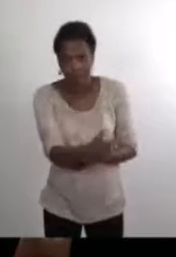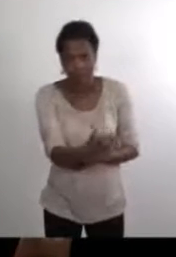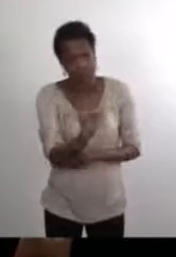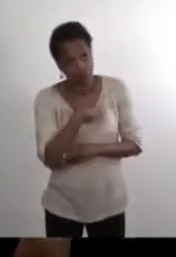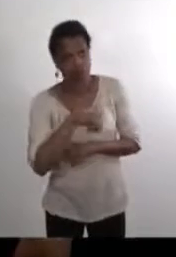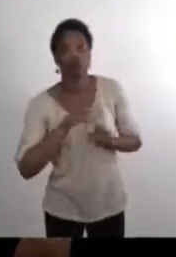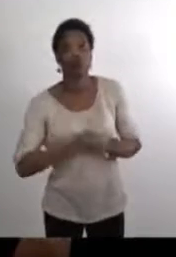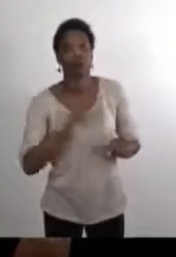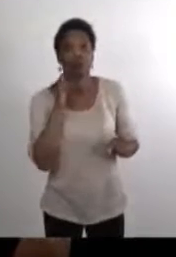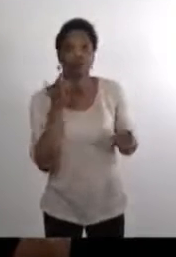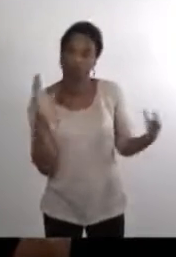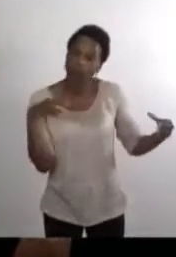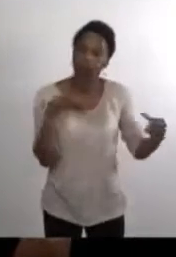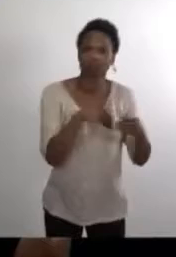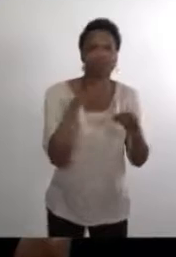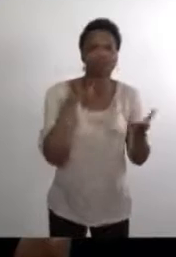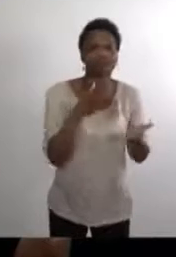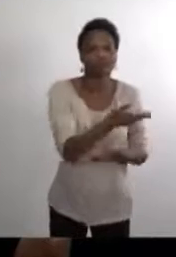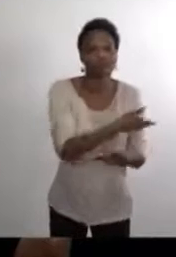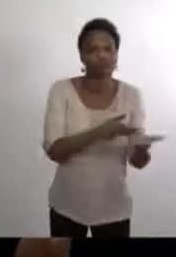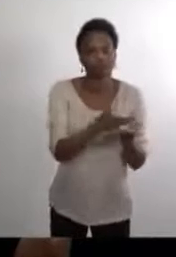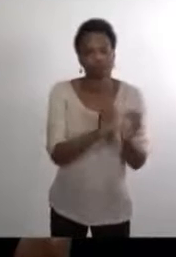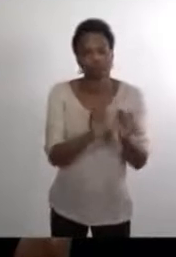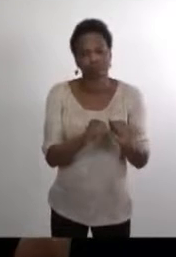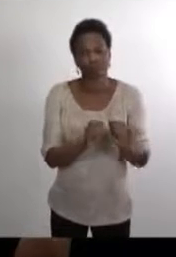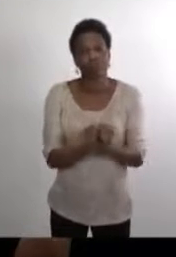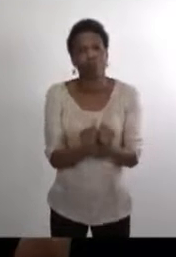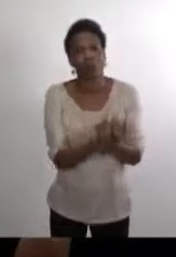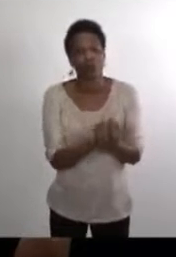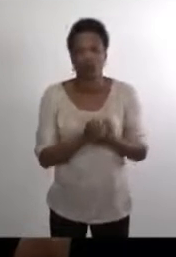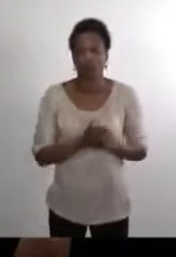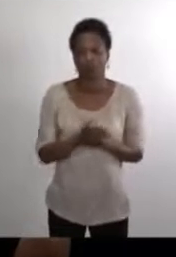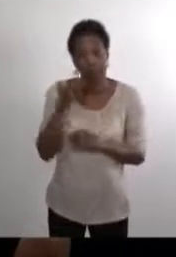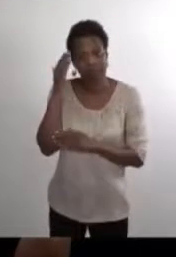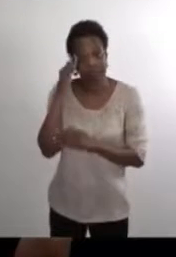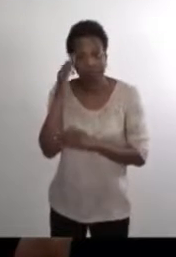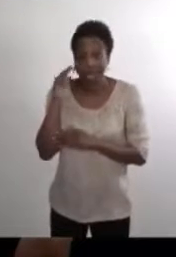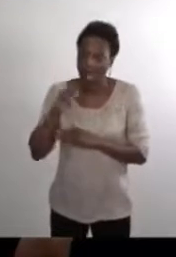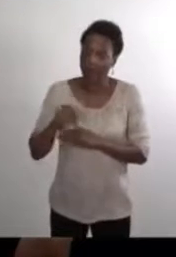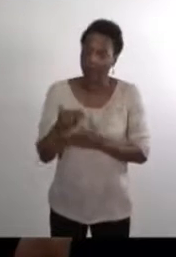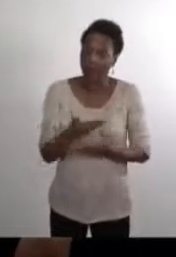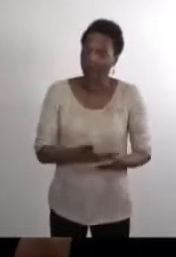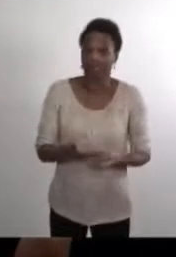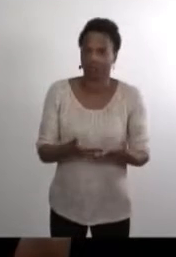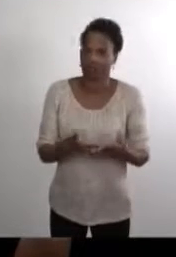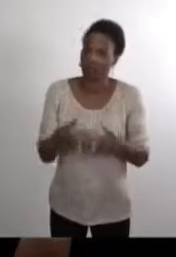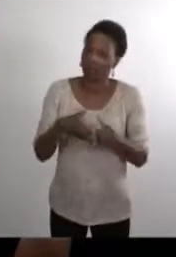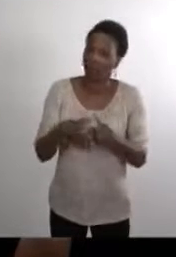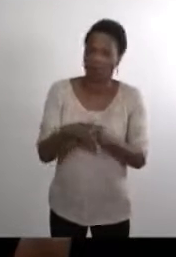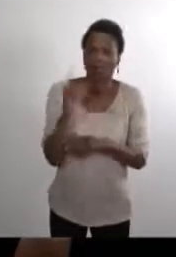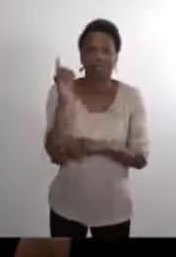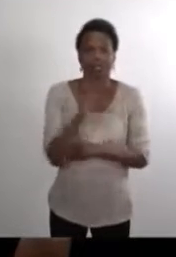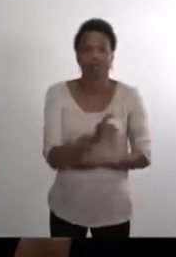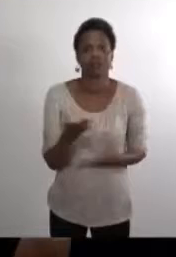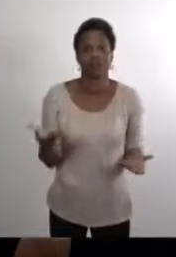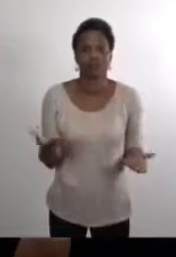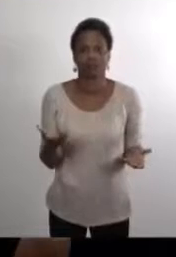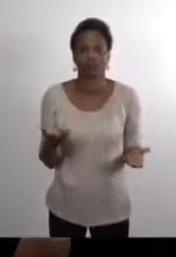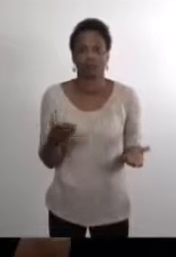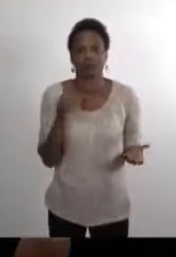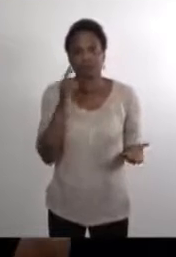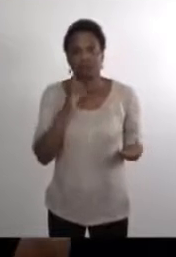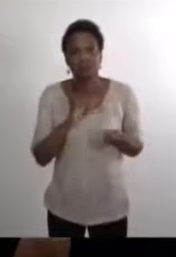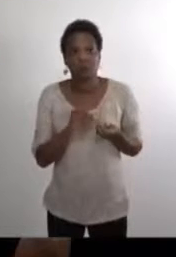réfléchir collectivement là-dessus, mais on sait qu'on va avoir des lendemains difficiles. On ne sait pas comment on peut évoluer